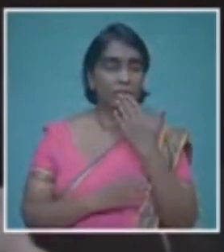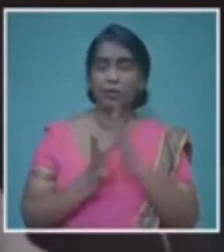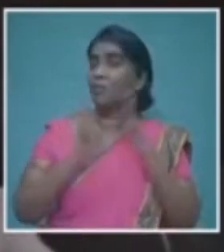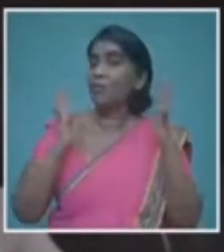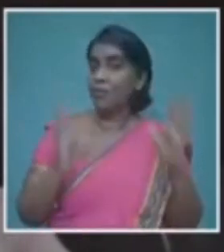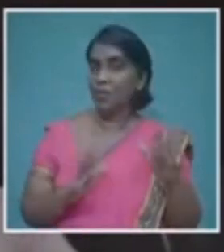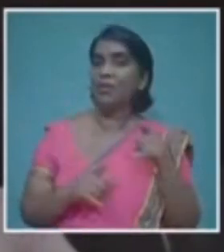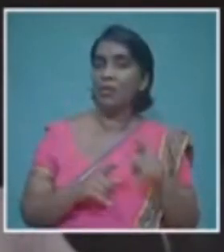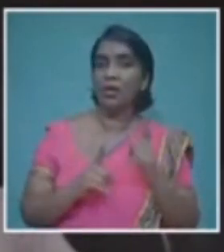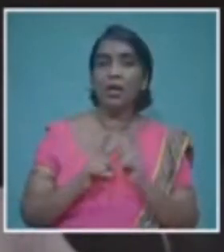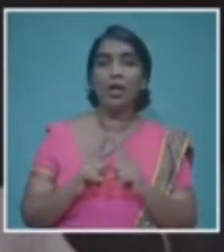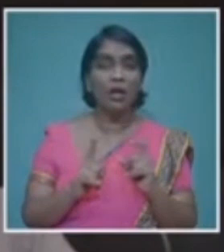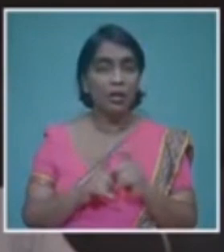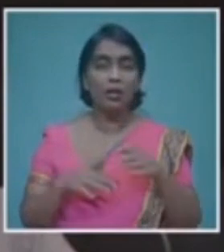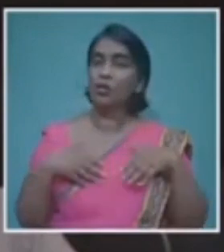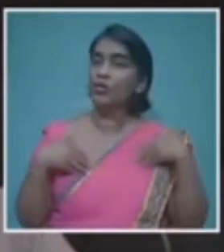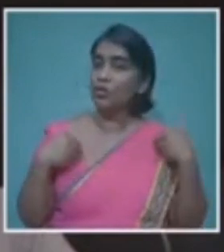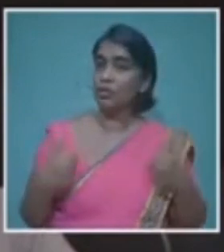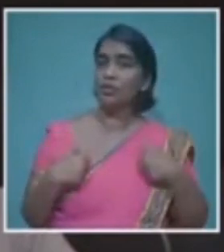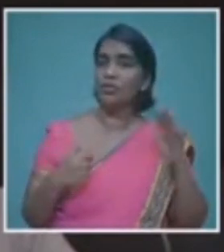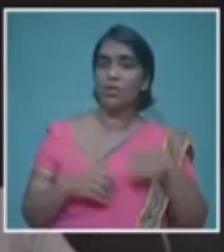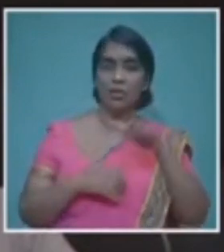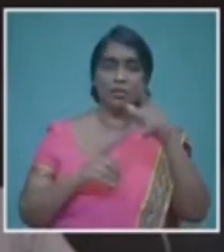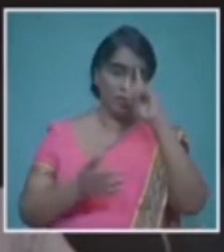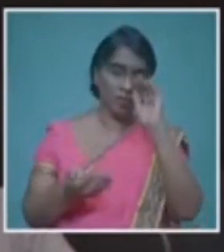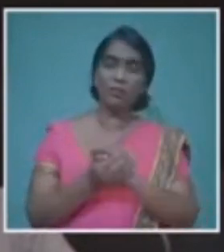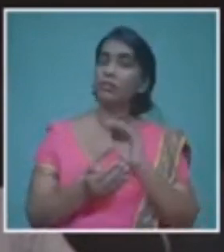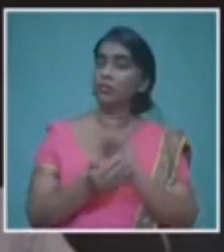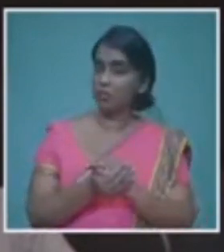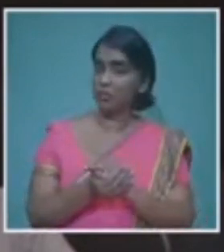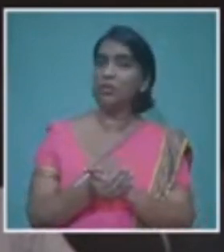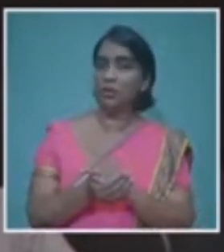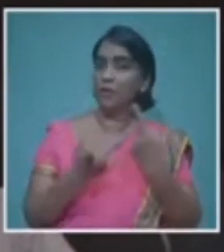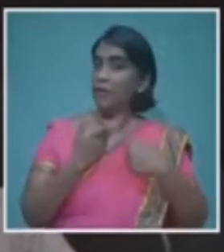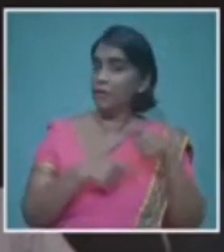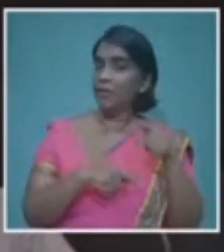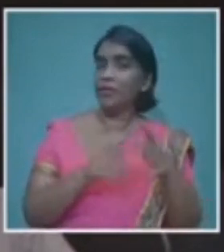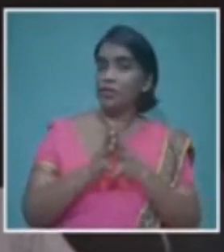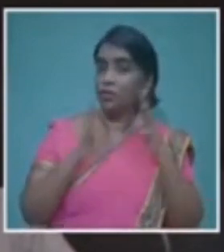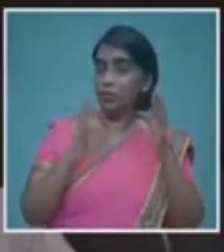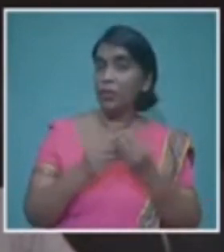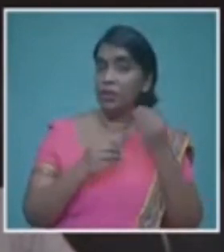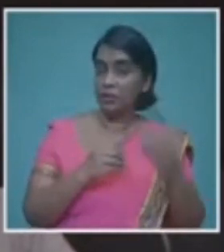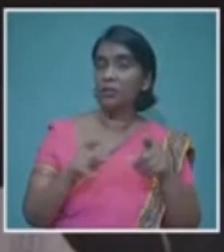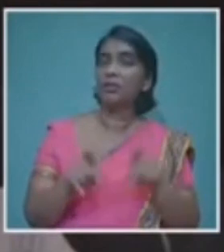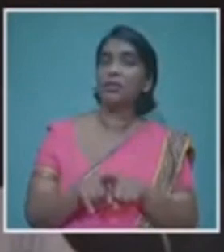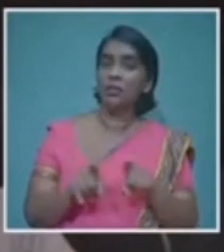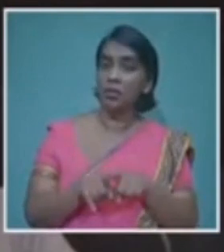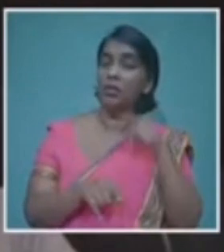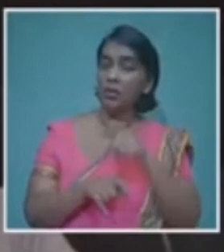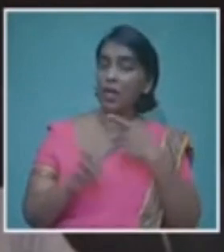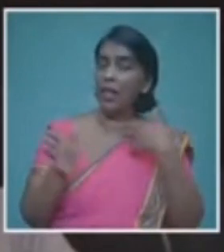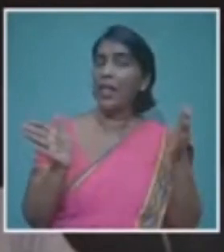बहुतरयट अध्यापन सौख्य वैनि समाज आरक्षण वैनि क्षेत्र वलट वैडिकल्लतीन प्रमाण्यत एहि